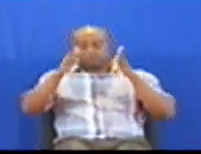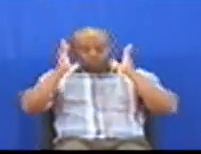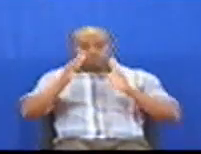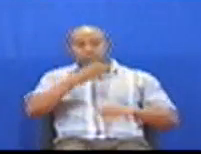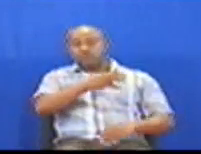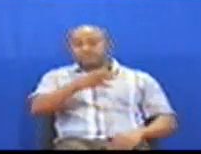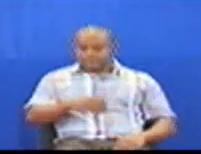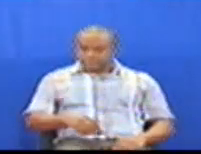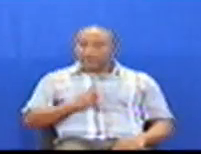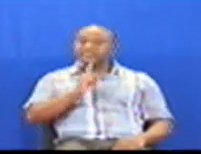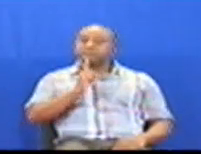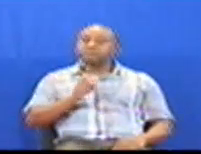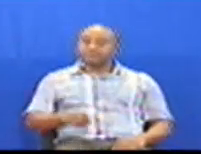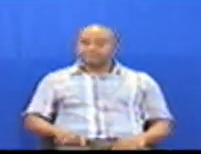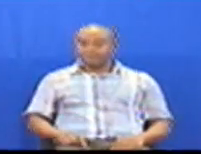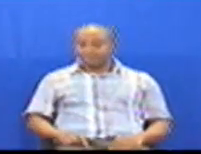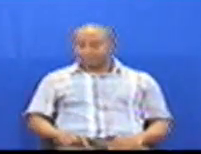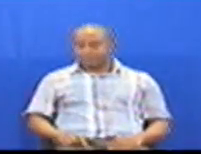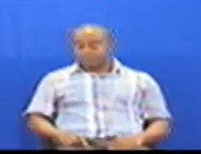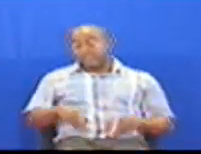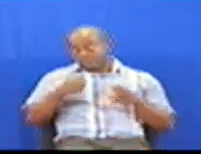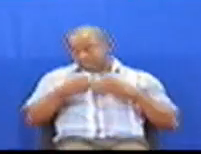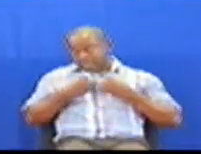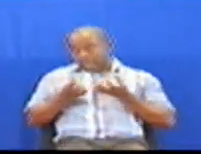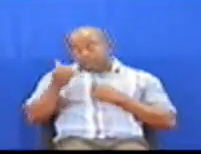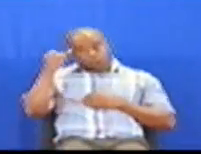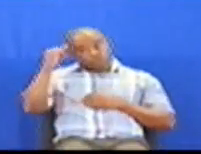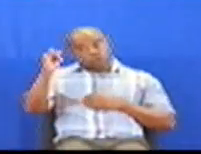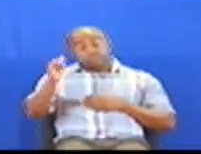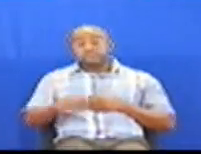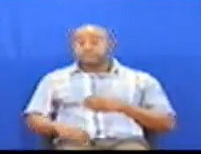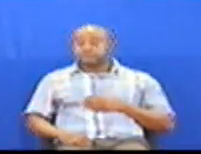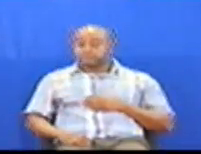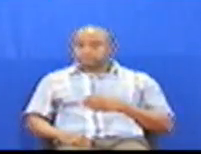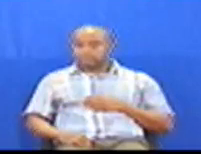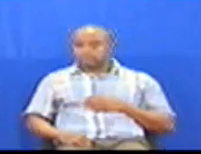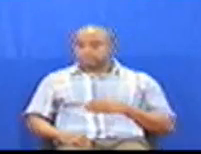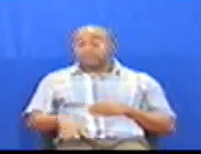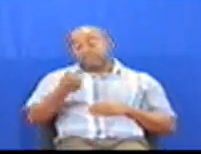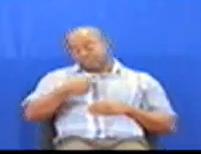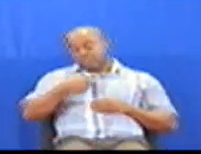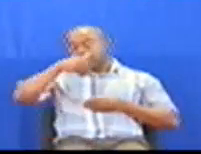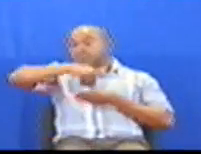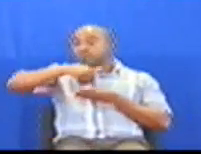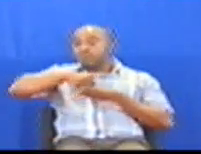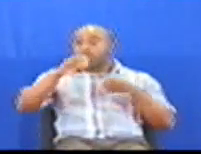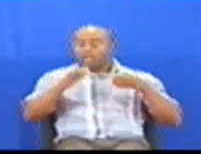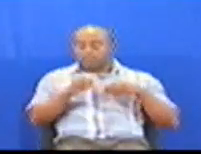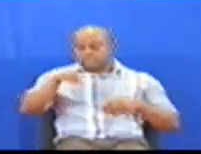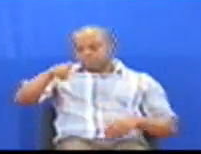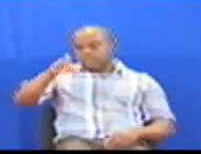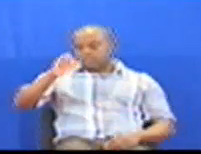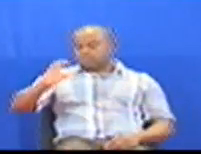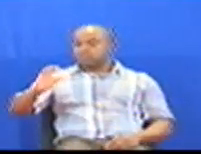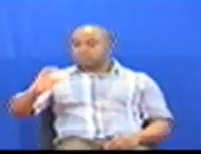na ushauri ambao naomba Mheshimiwa Waziri auchukue. Mimi ni mjumbe wa kamati ya PC na